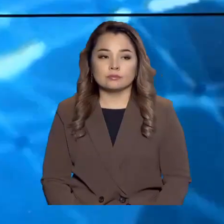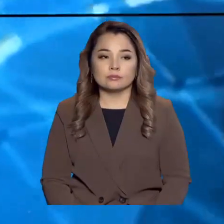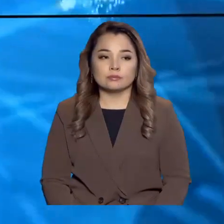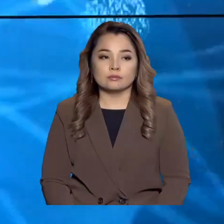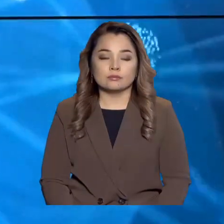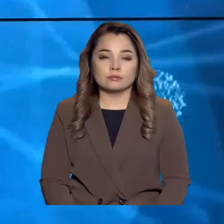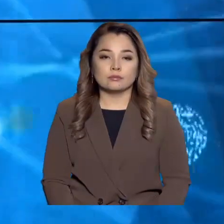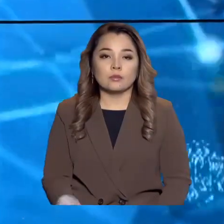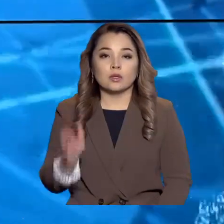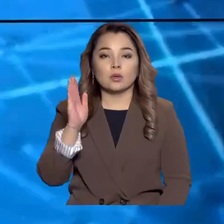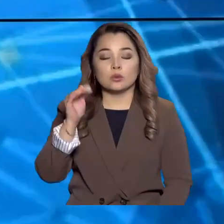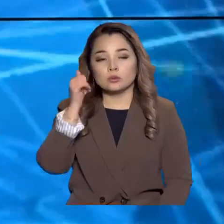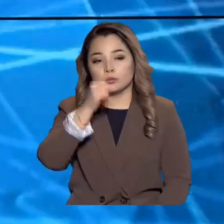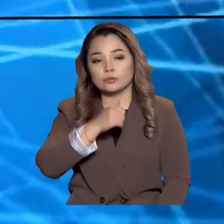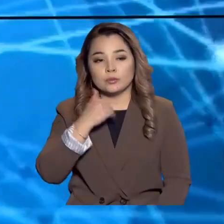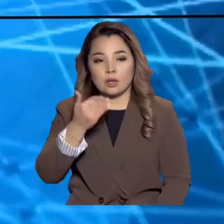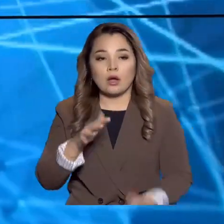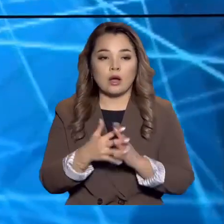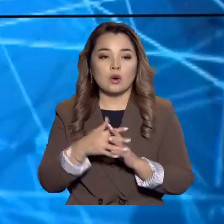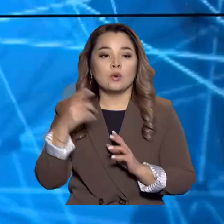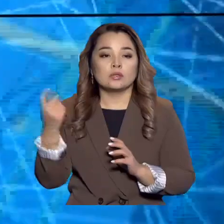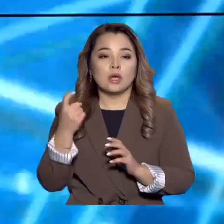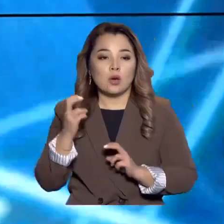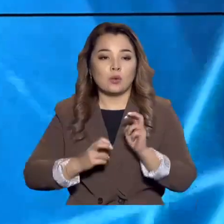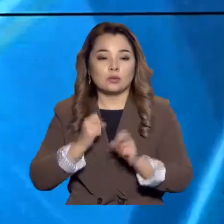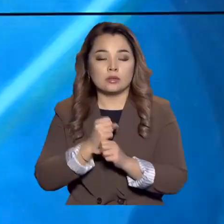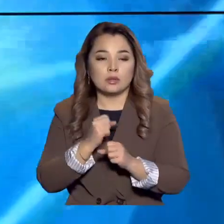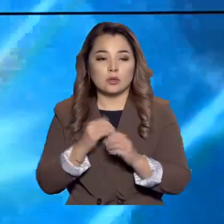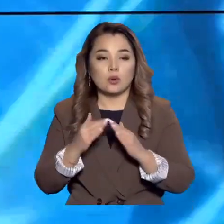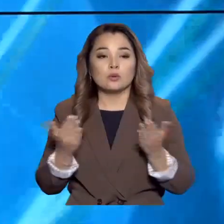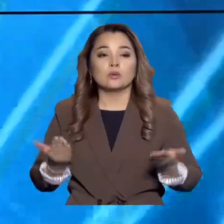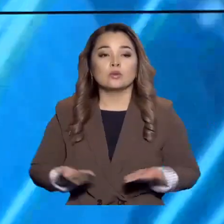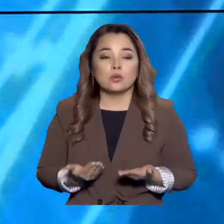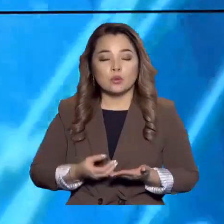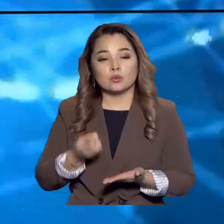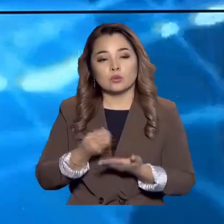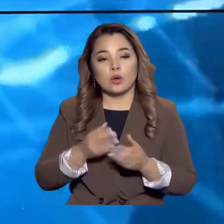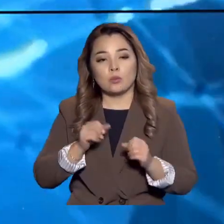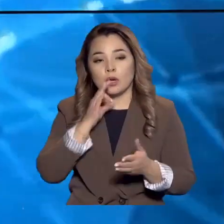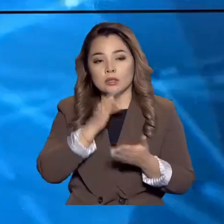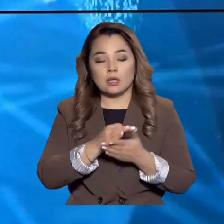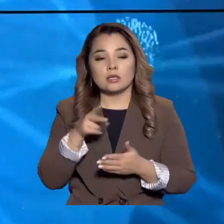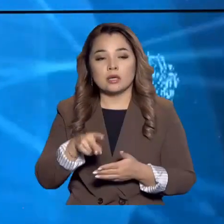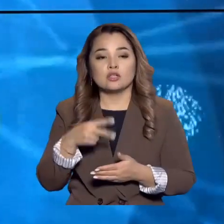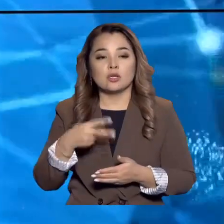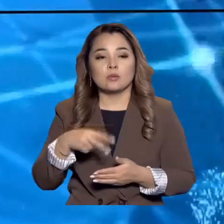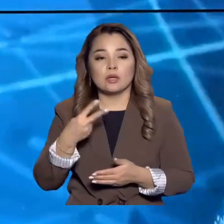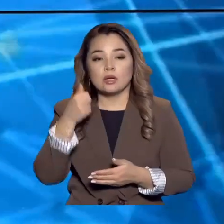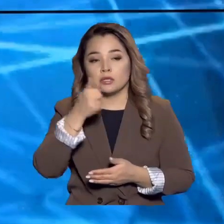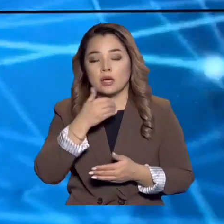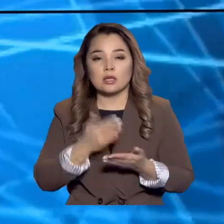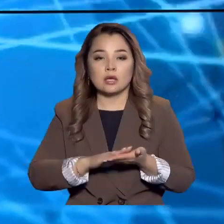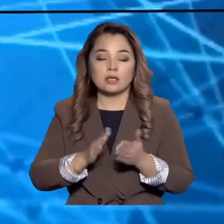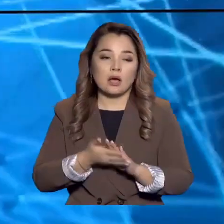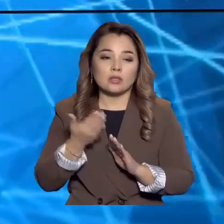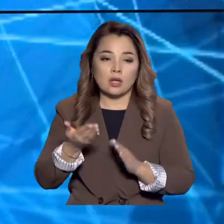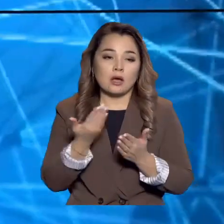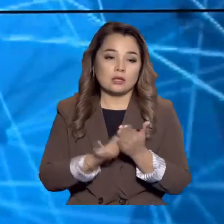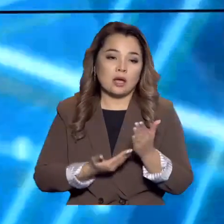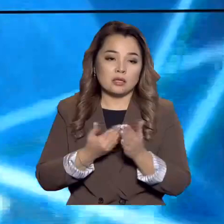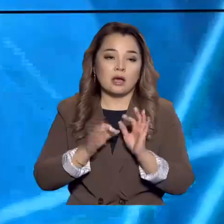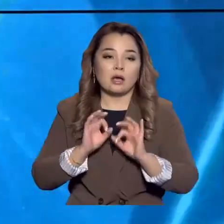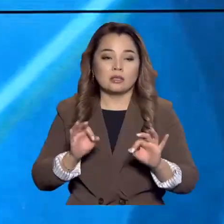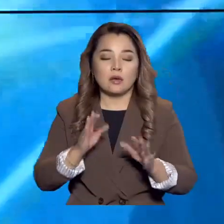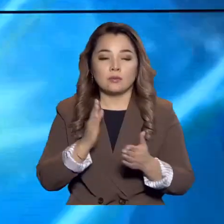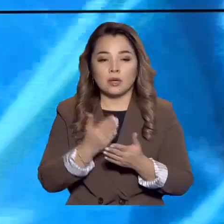Ал алдағы жылы ауыл шаруашылығы өнімдерінен бастап баспанаға дейін қымбаттауы мүмкін. 2022-ге болжам жасаған сарапшылар негізінен